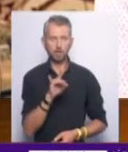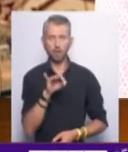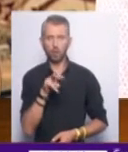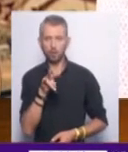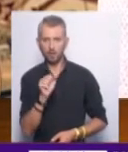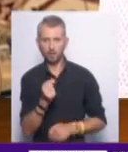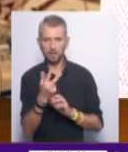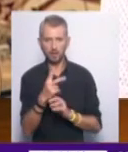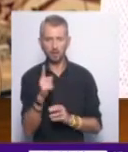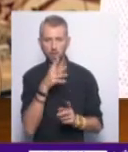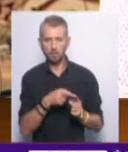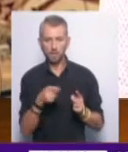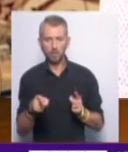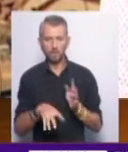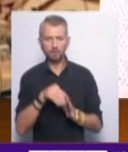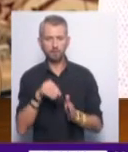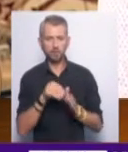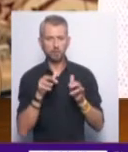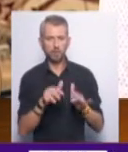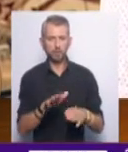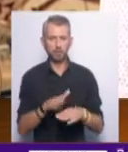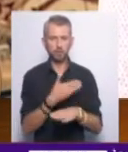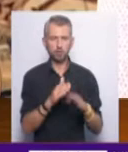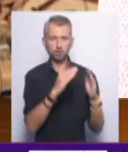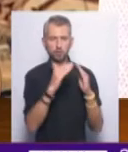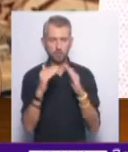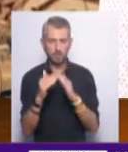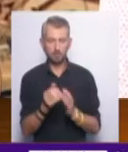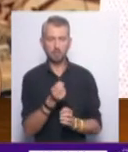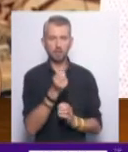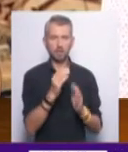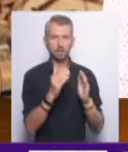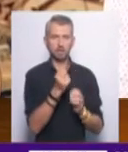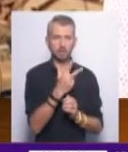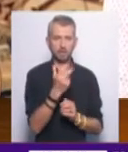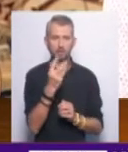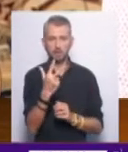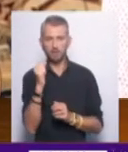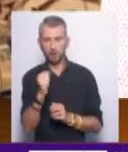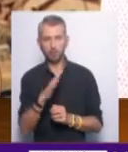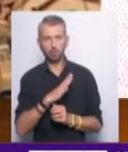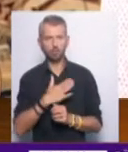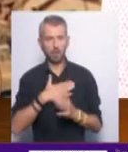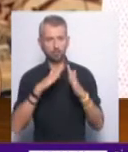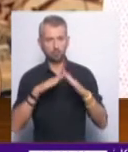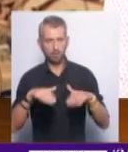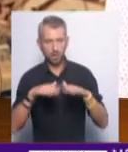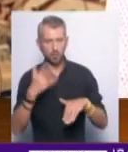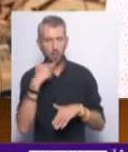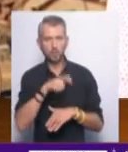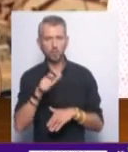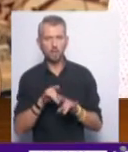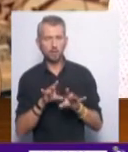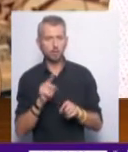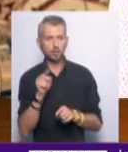13, що в період виборчої кампанії між будинками 13-13А стояв наш намет. І коли люди розказали, що там